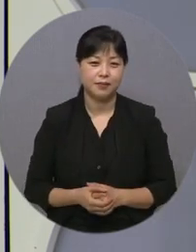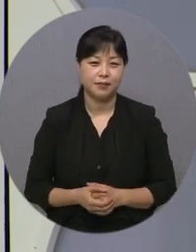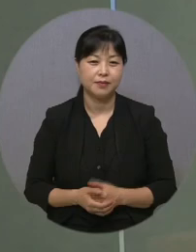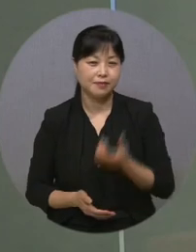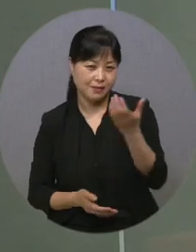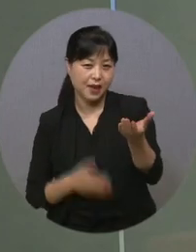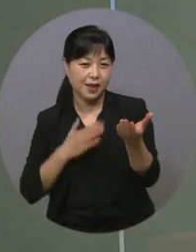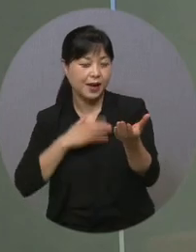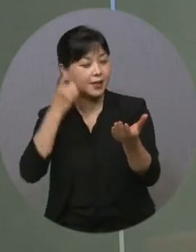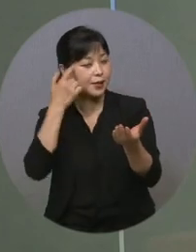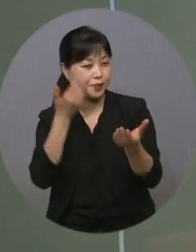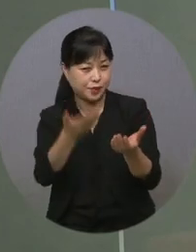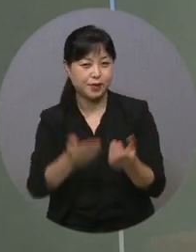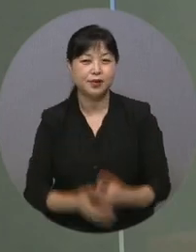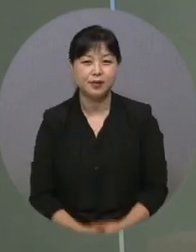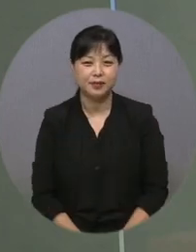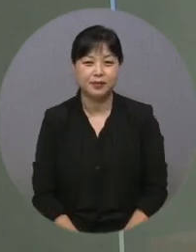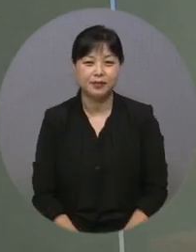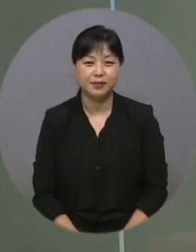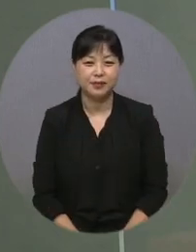퀴즈를 내겠습니다.